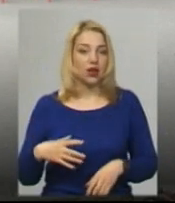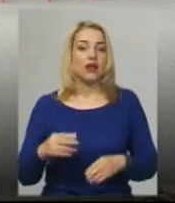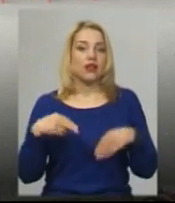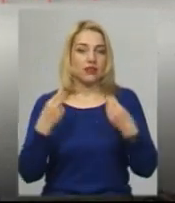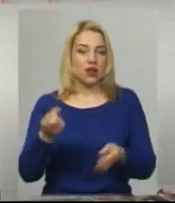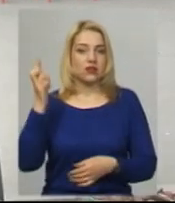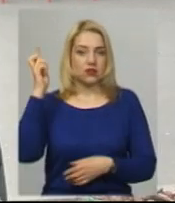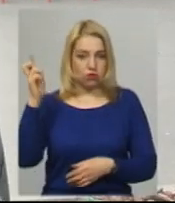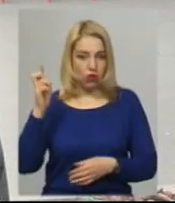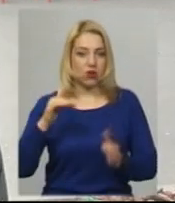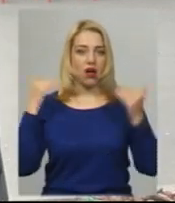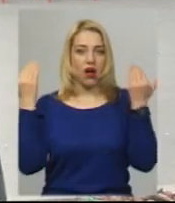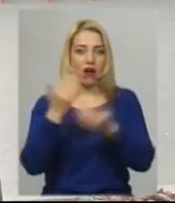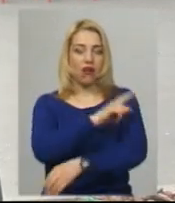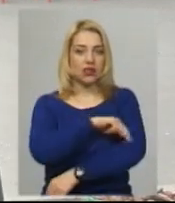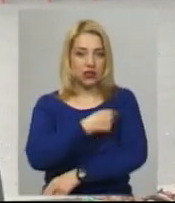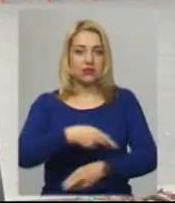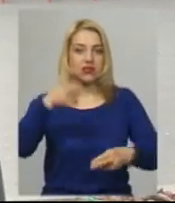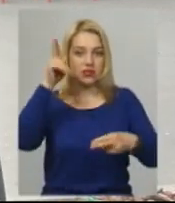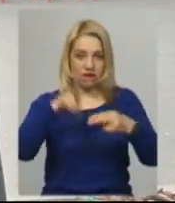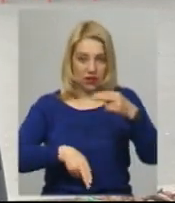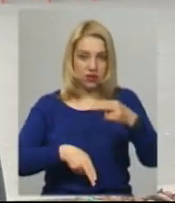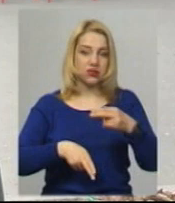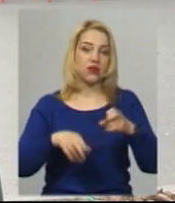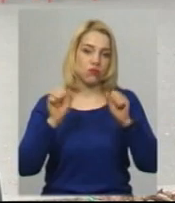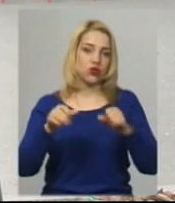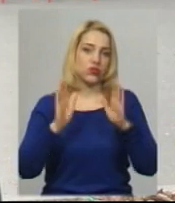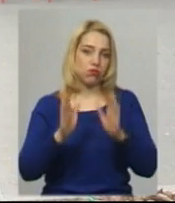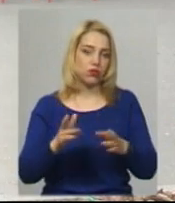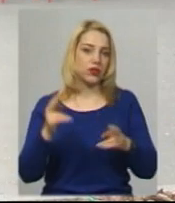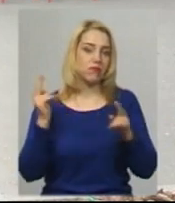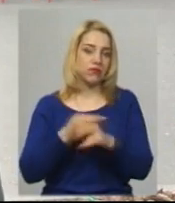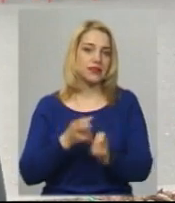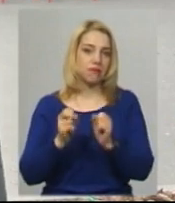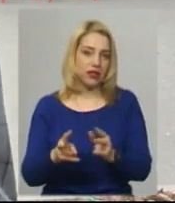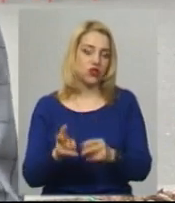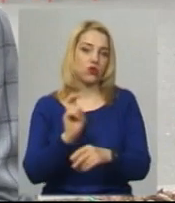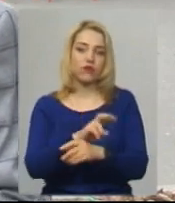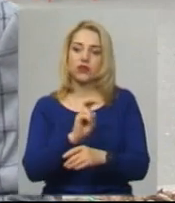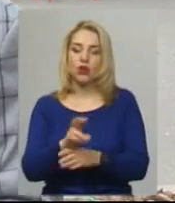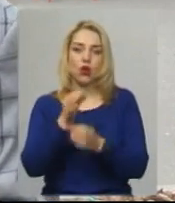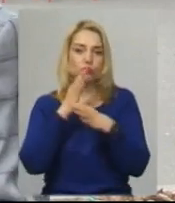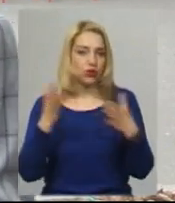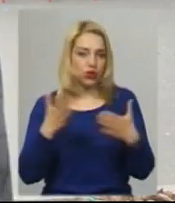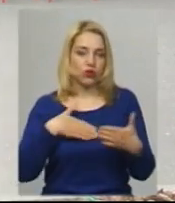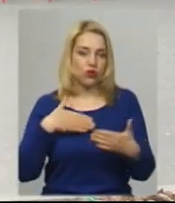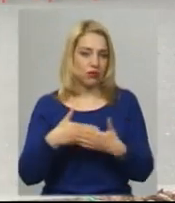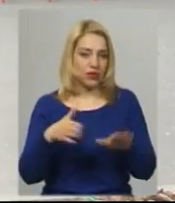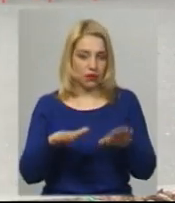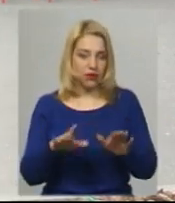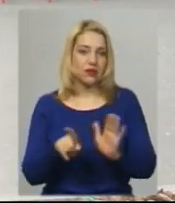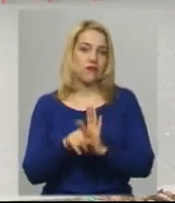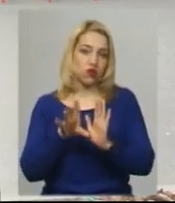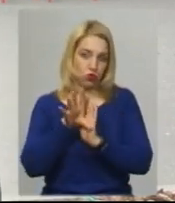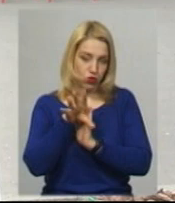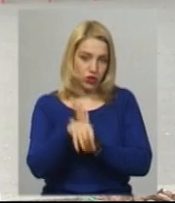Бог, карантин завершиться, можна буде безпечно відвідувати будь-які громадські місця, в тому числі і